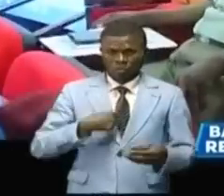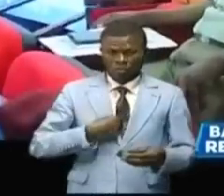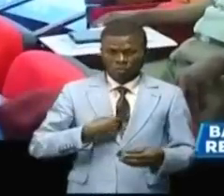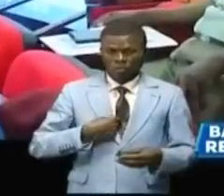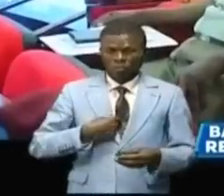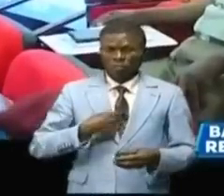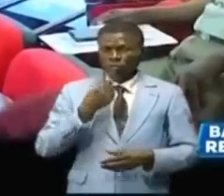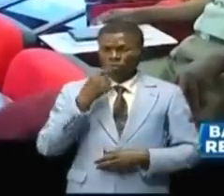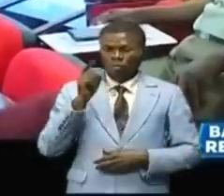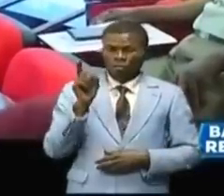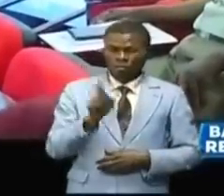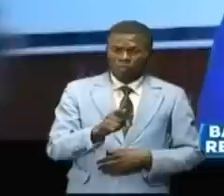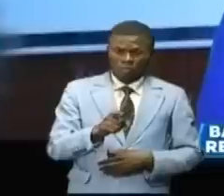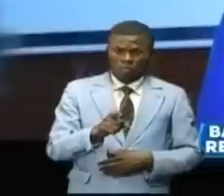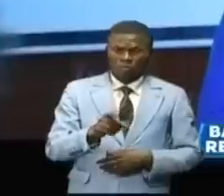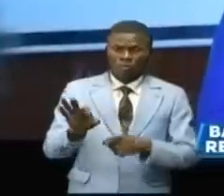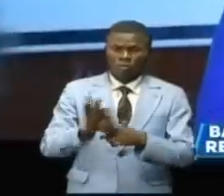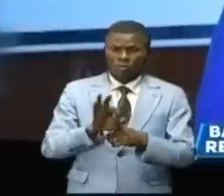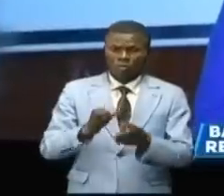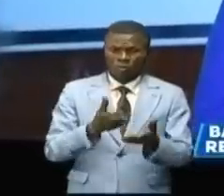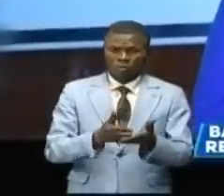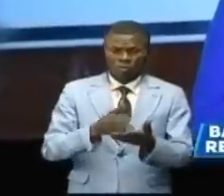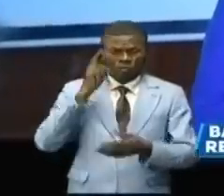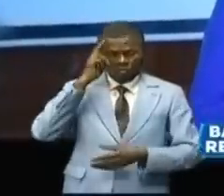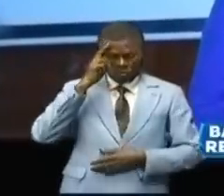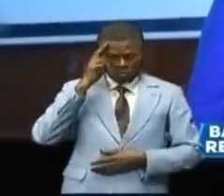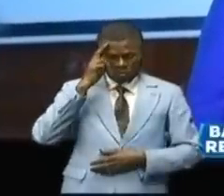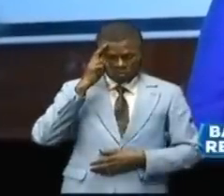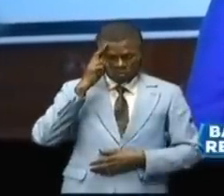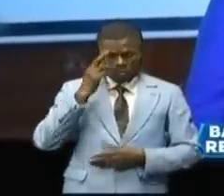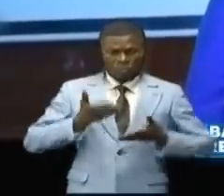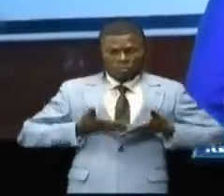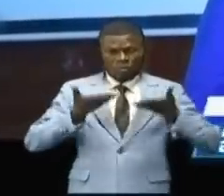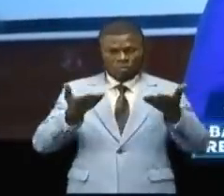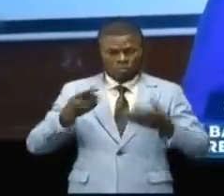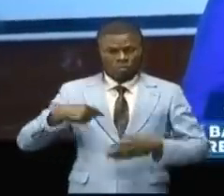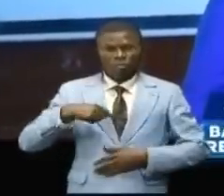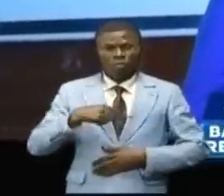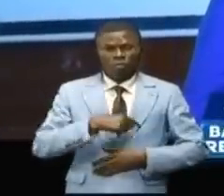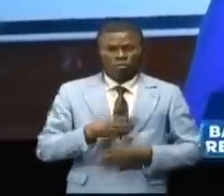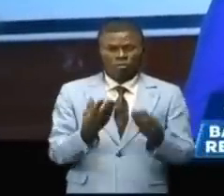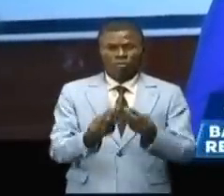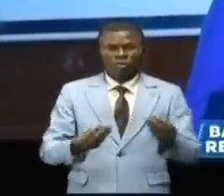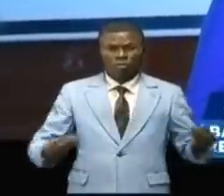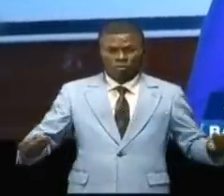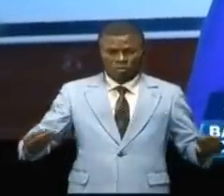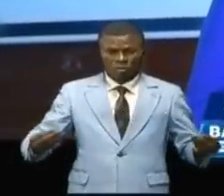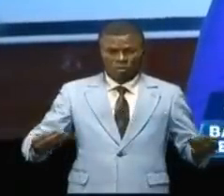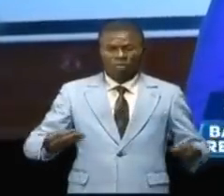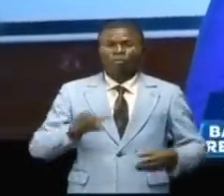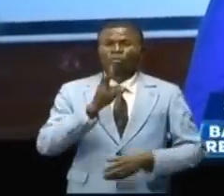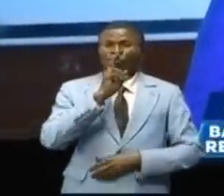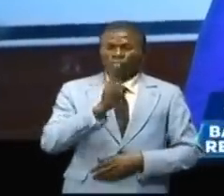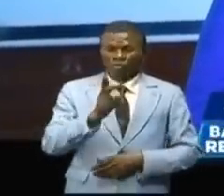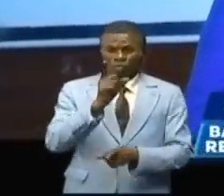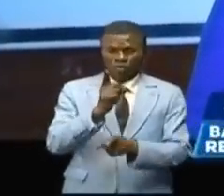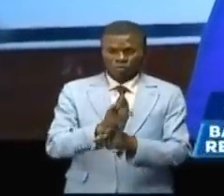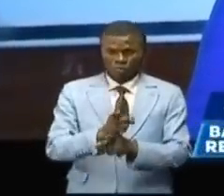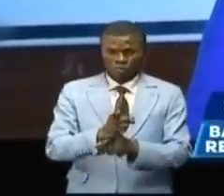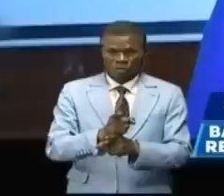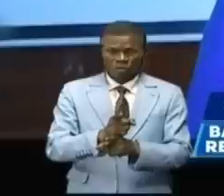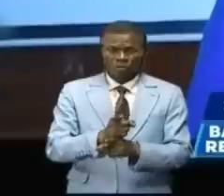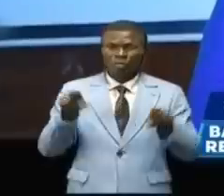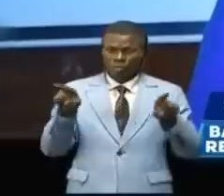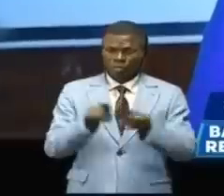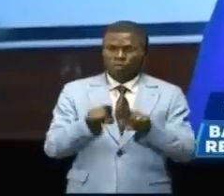les panélistes à réfléchir et à nous proposer des solutions réalisables en